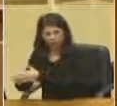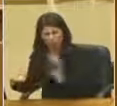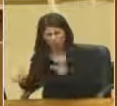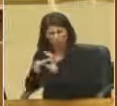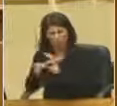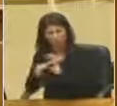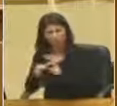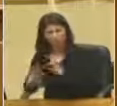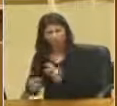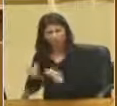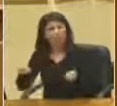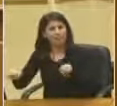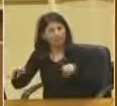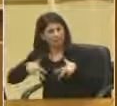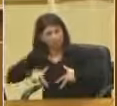Επομένως,